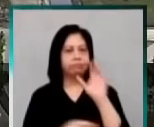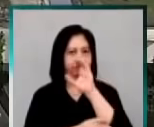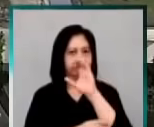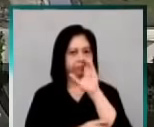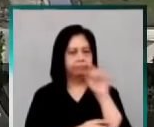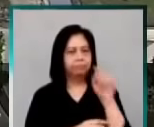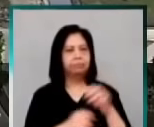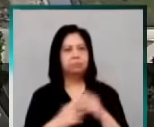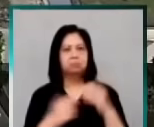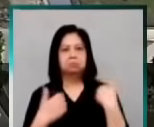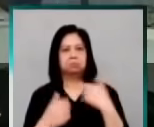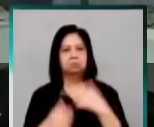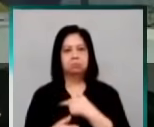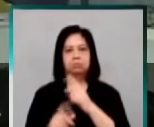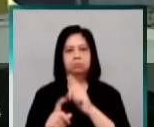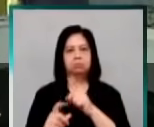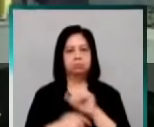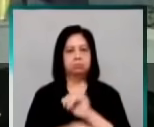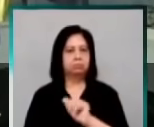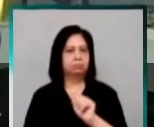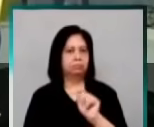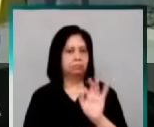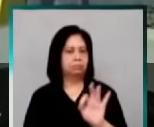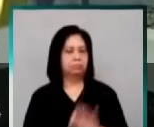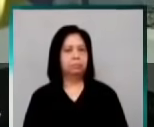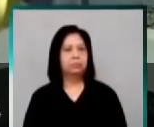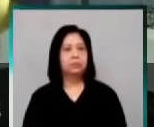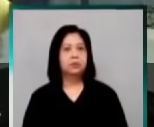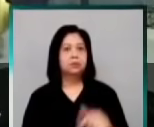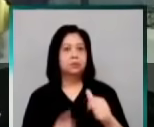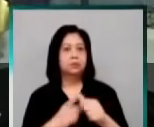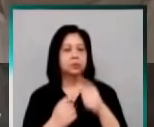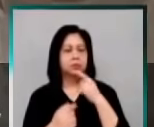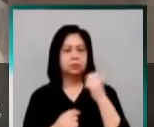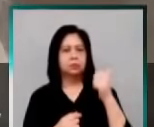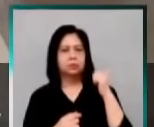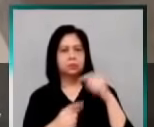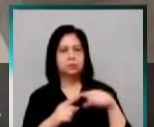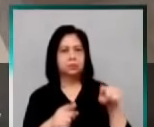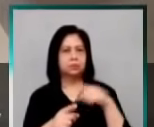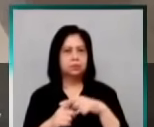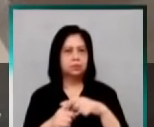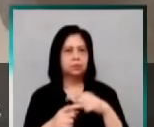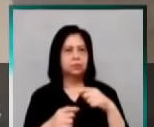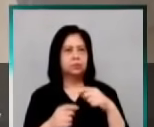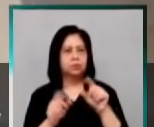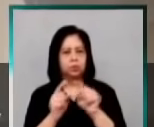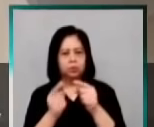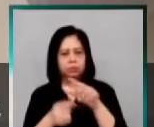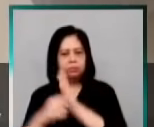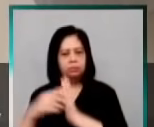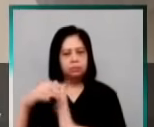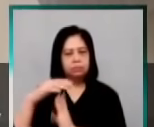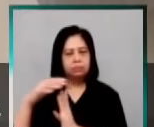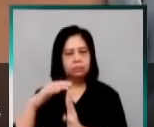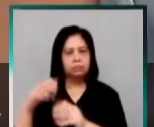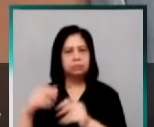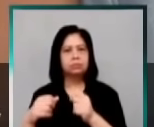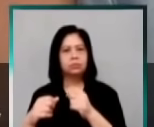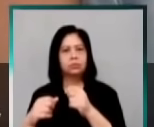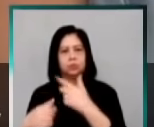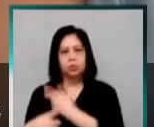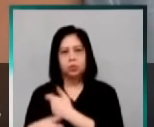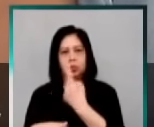pang reaksyon dito ang IATF. Nauna nang tumuto sa ideya ng bakuna bubble ang World Health Organization, pwede